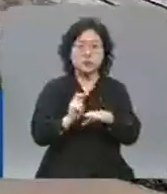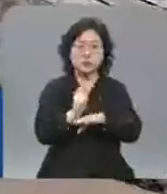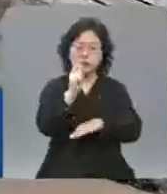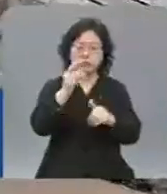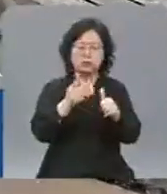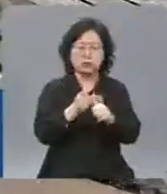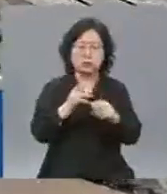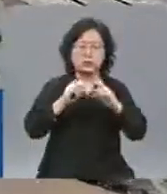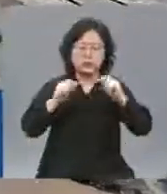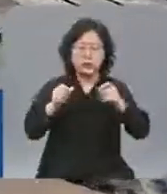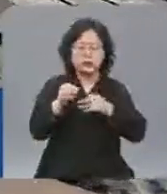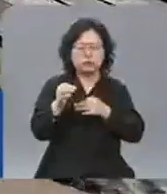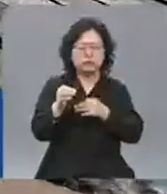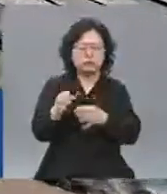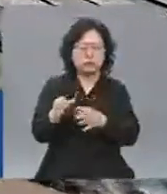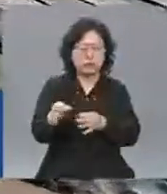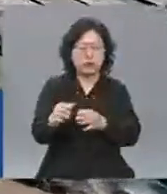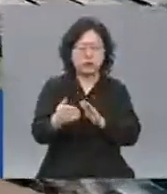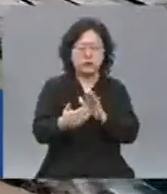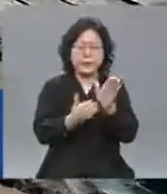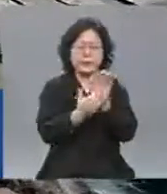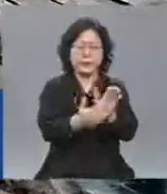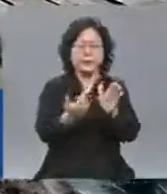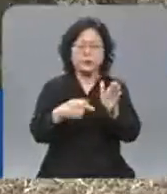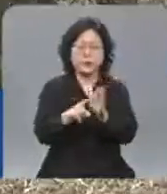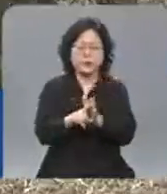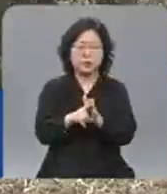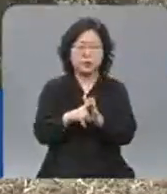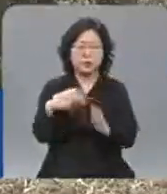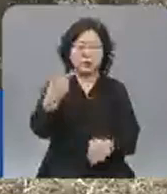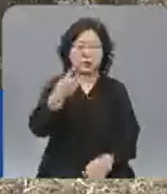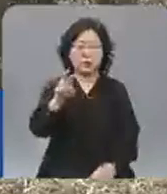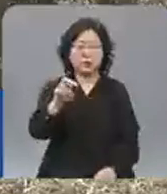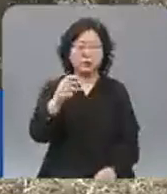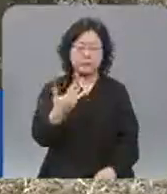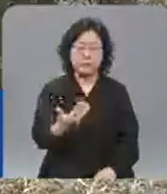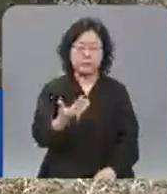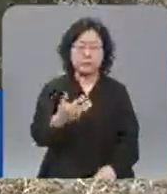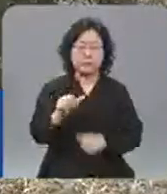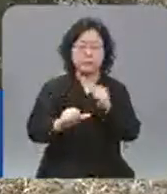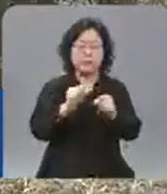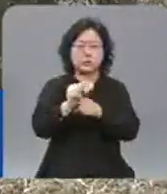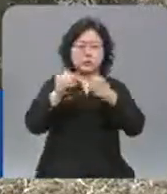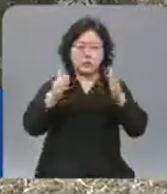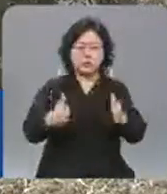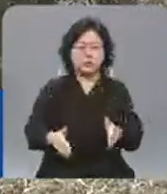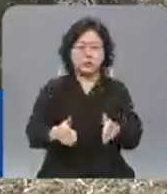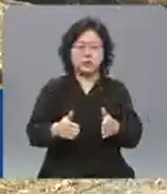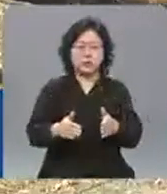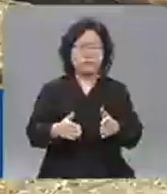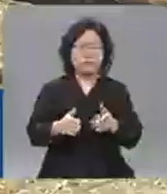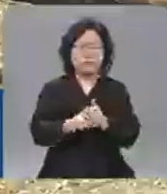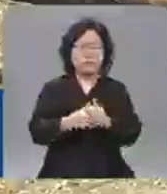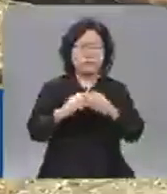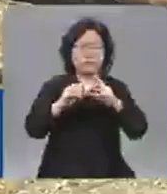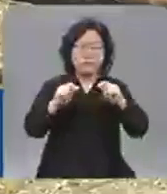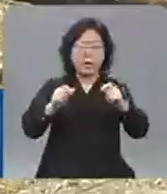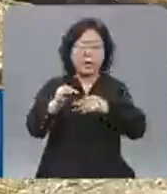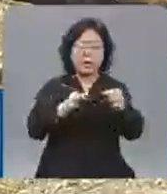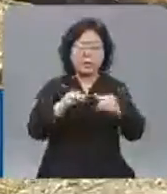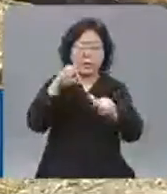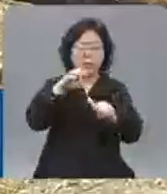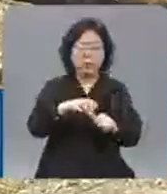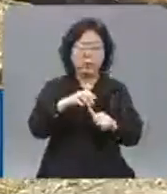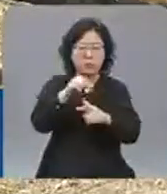고흥군은 부동산 투기 움직임을 미리 차단하기 위해 2028년까지 5년 동안 산단 후보지를 토지거래